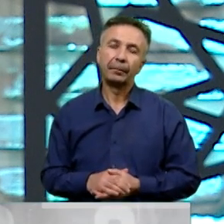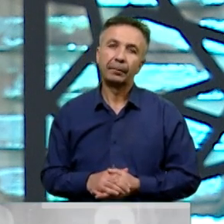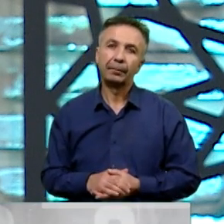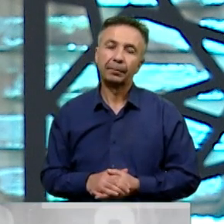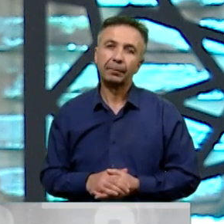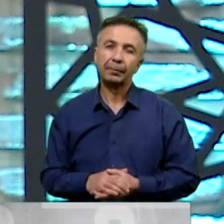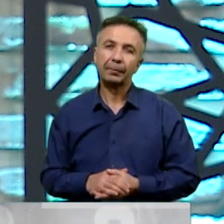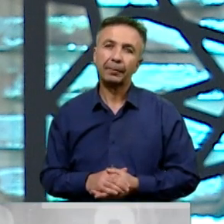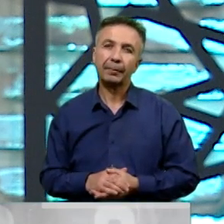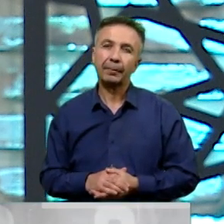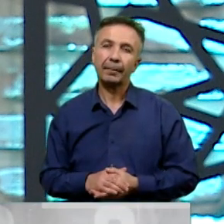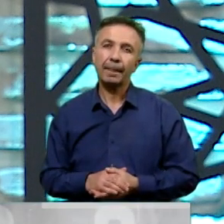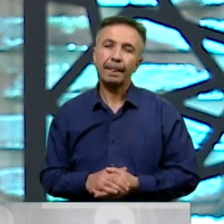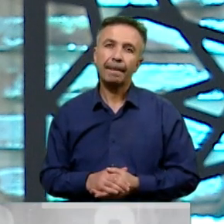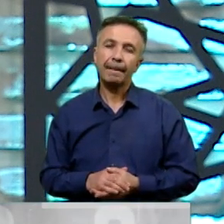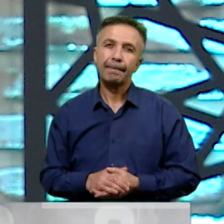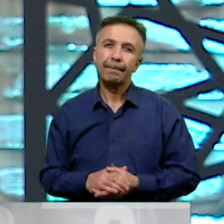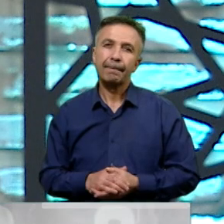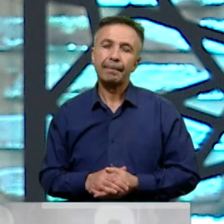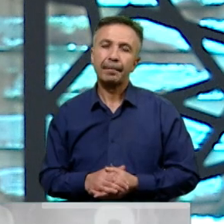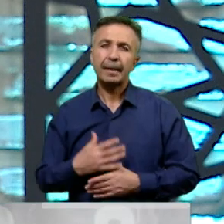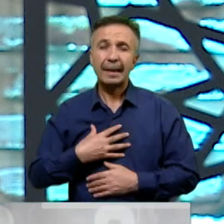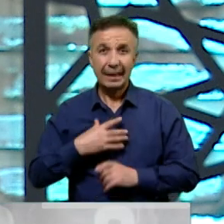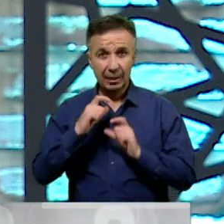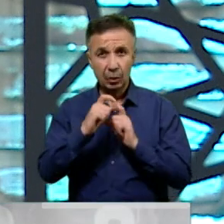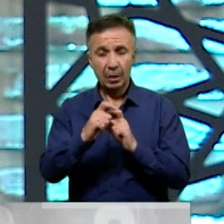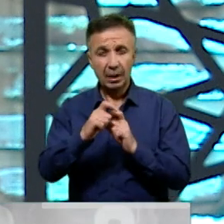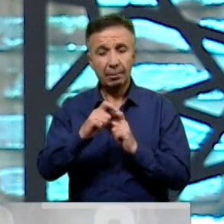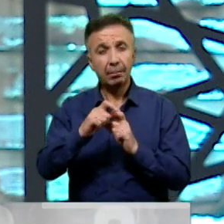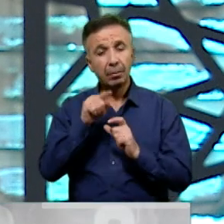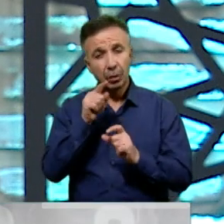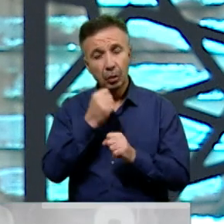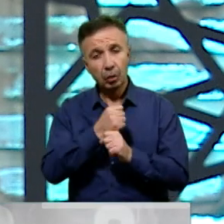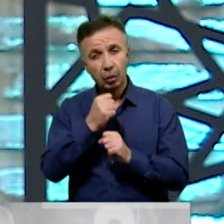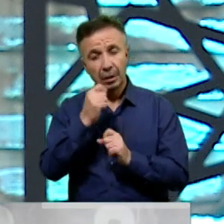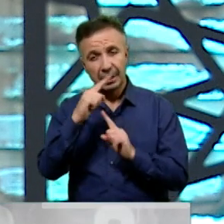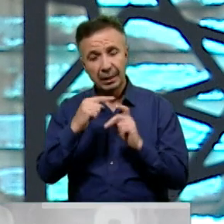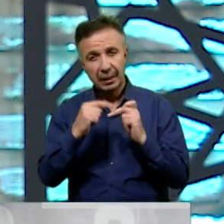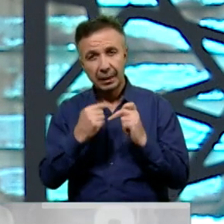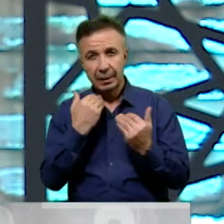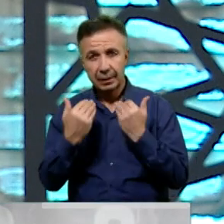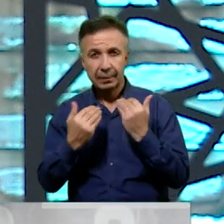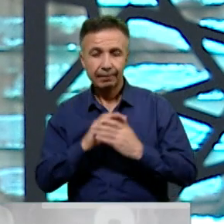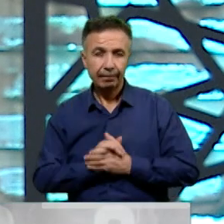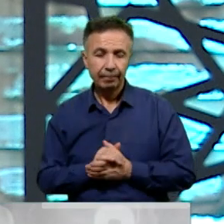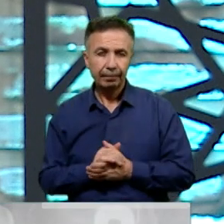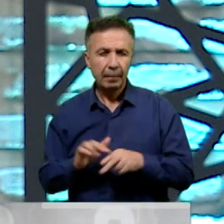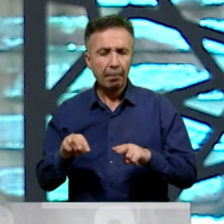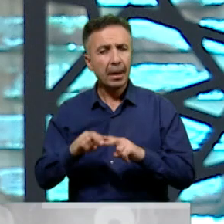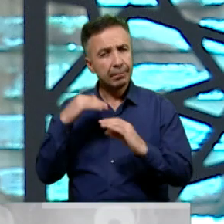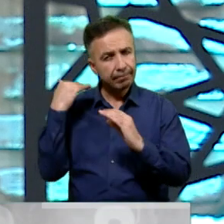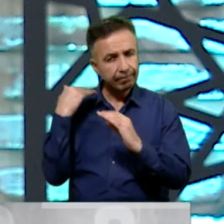inşallah sorunuzu bizzat kendiniz sormuş olacaksınız. Diyanete soralim @diyanet.gov.tr adresi üzerinden de mail